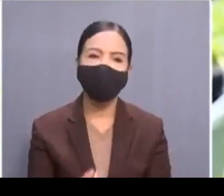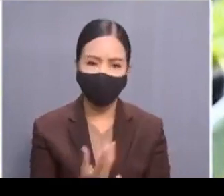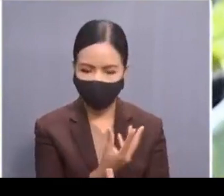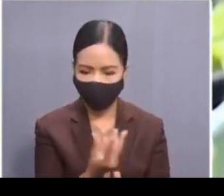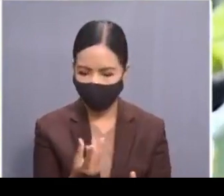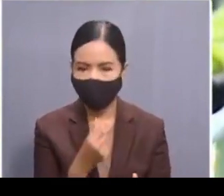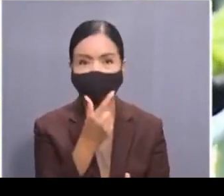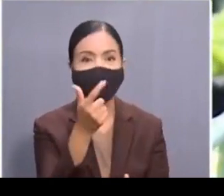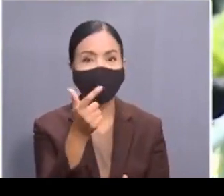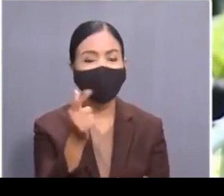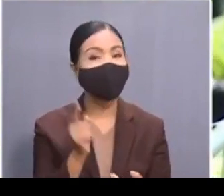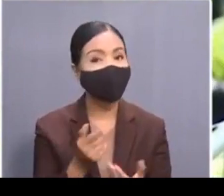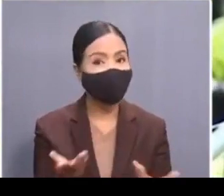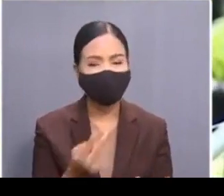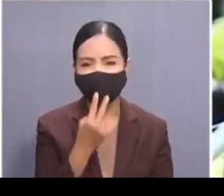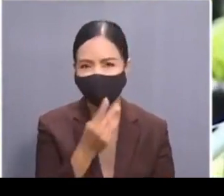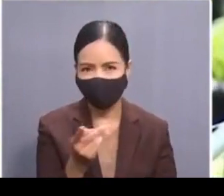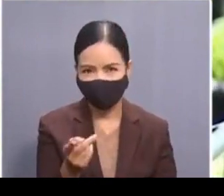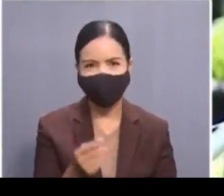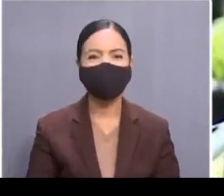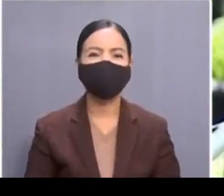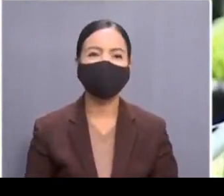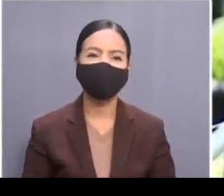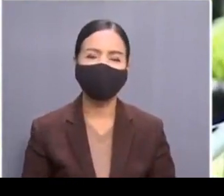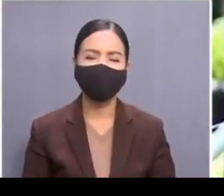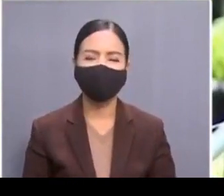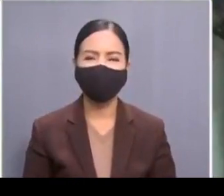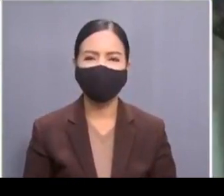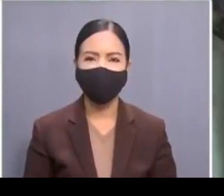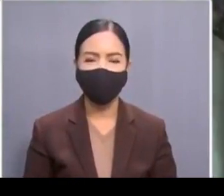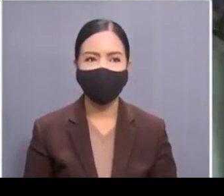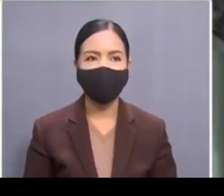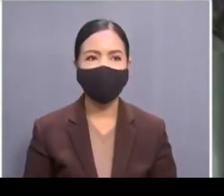ตที่ดีขึ้นจะเป็นอย่างไรไปติดตามชมกันค่ะ